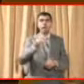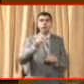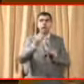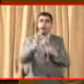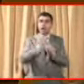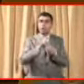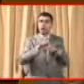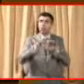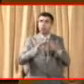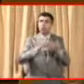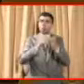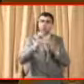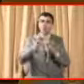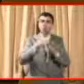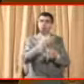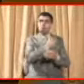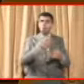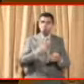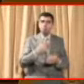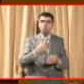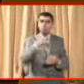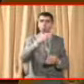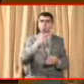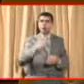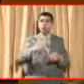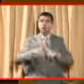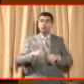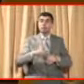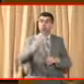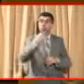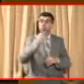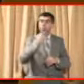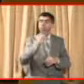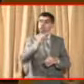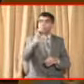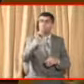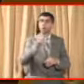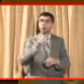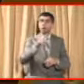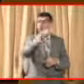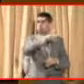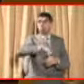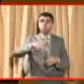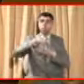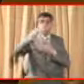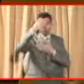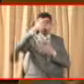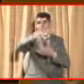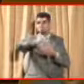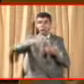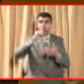الحكومة، ولكن سيد الوزير اللي باغي نركز عليه بأنه الشعب المغربي راه ضرورة باش يلمس هذه الإجراءات على أرض